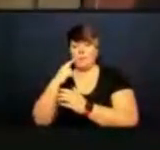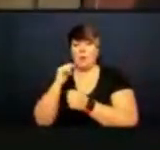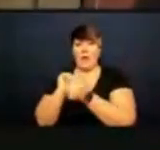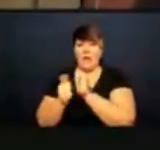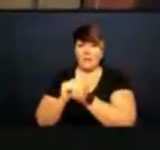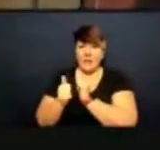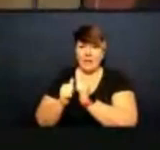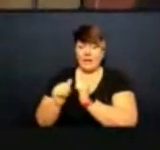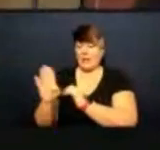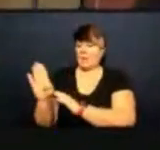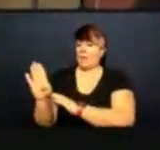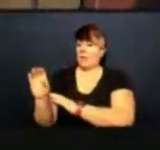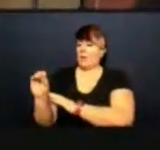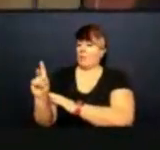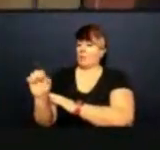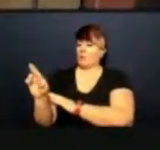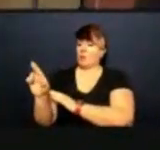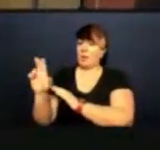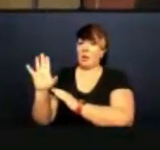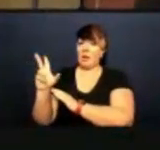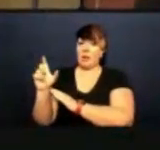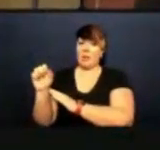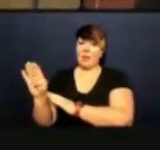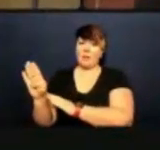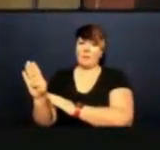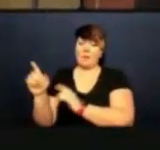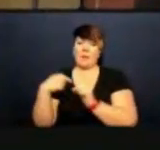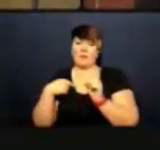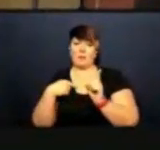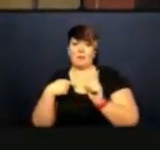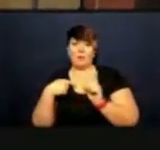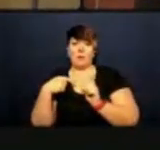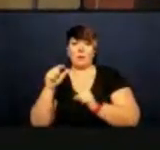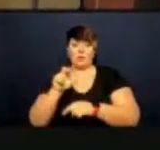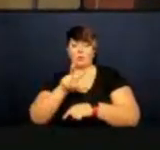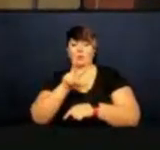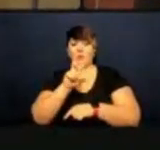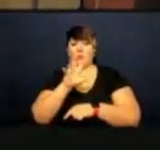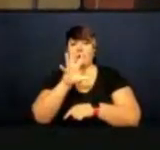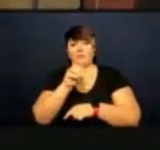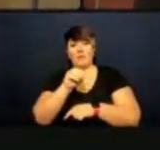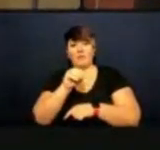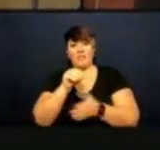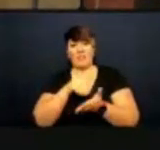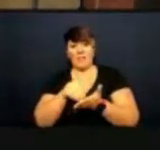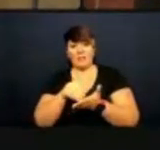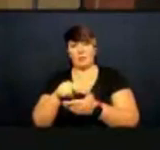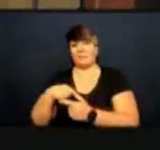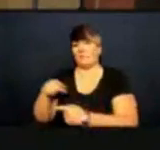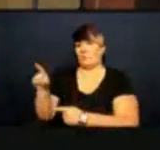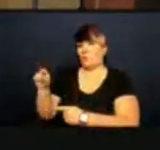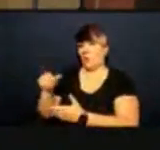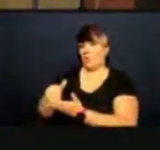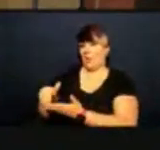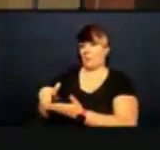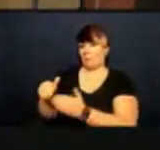kwa kuwa fedha zisipotosha hawawezi kufanya kazi yao vilivyo.